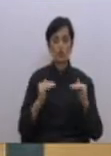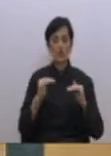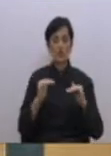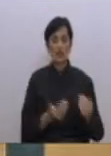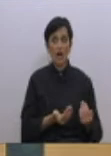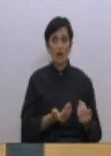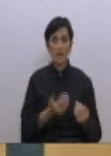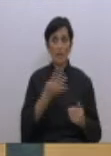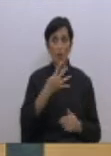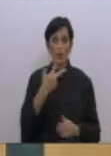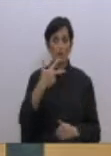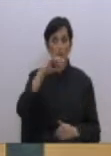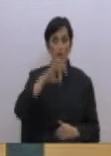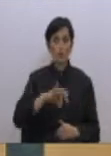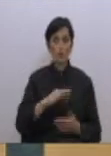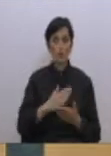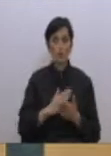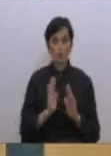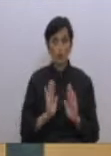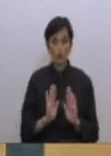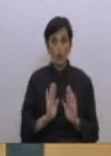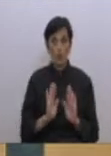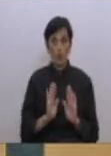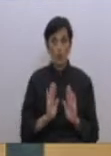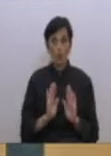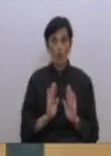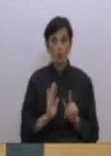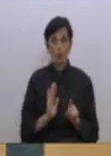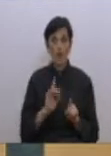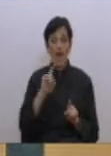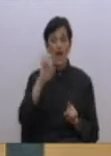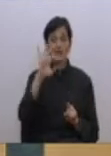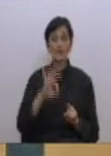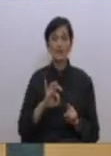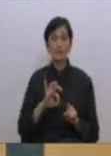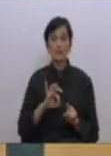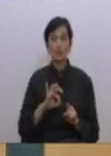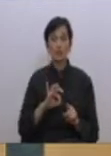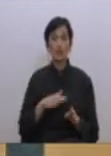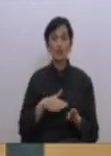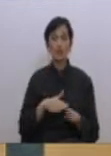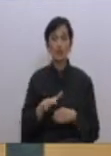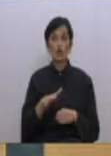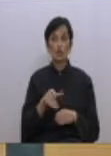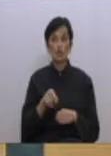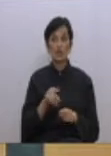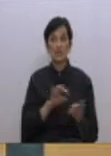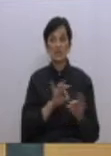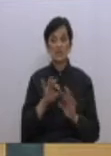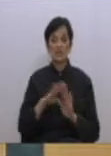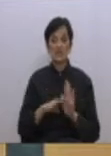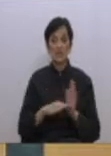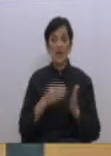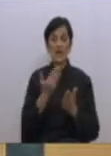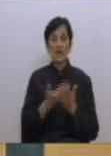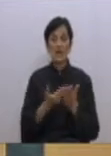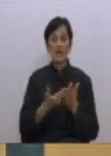ნაკლებია, 47% არის, ხოლო 100% შესრულებული სისტემური რეკომენდაციების